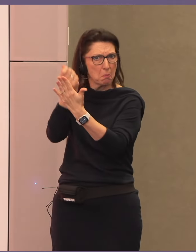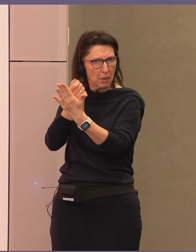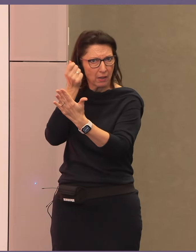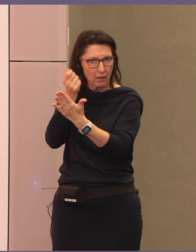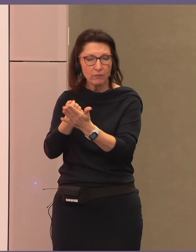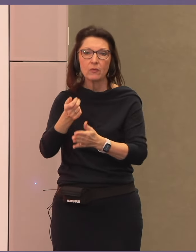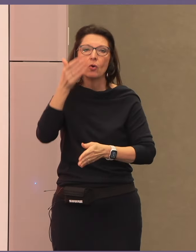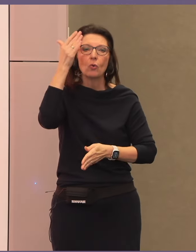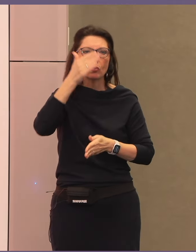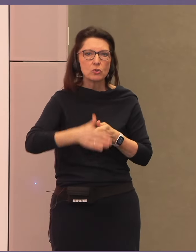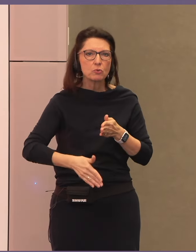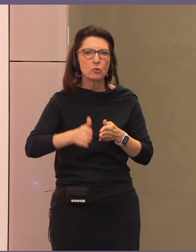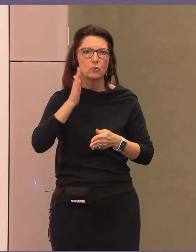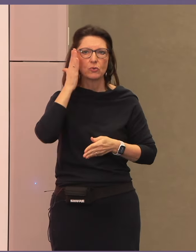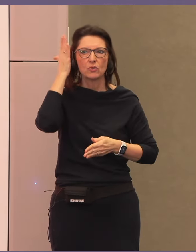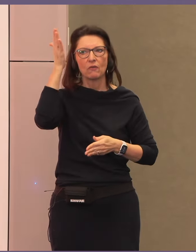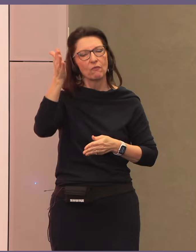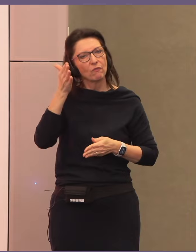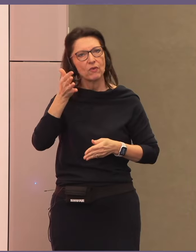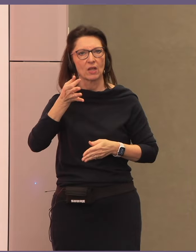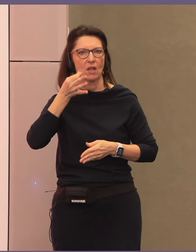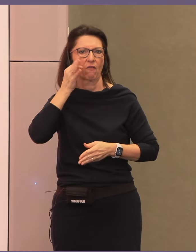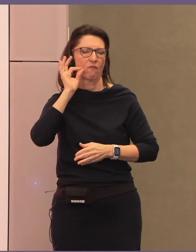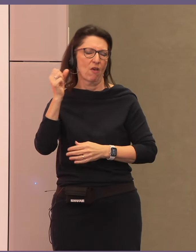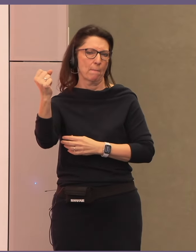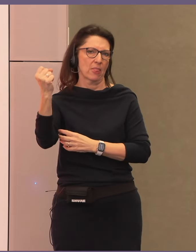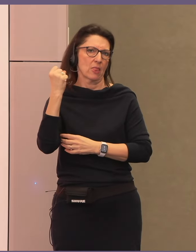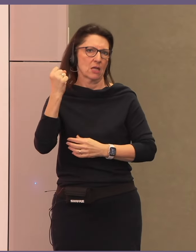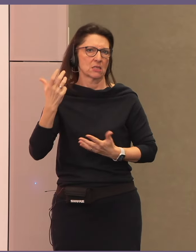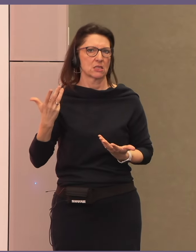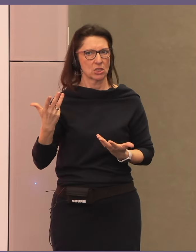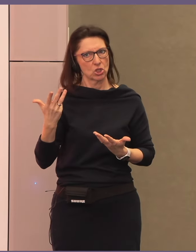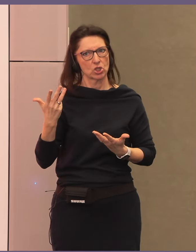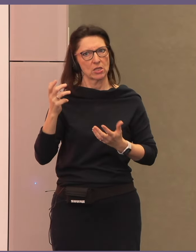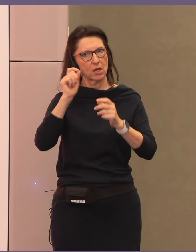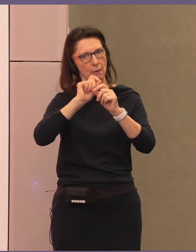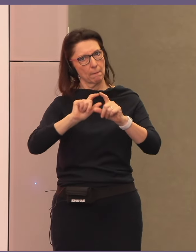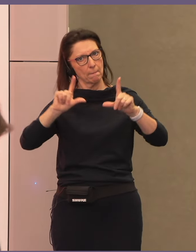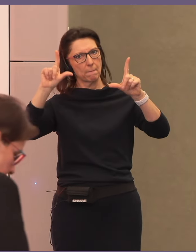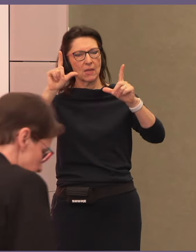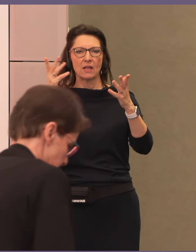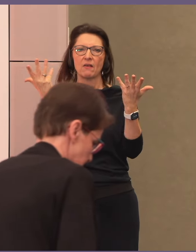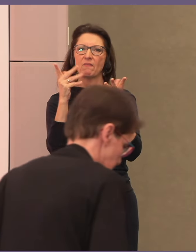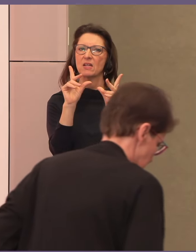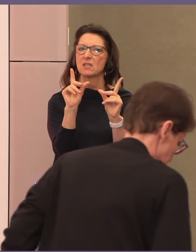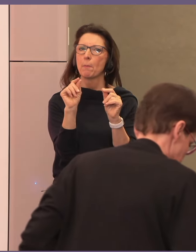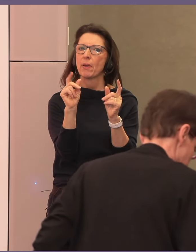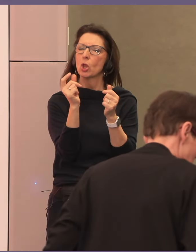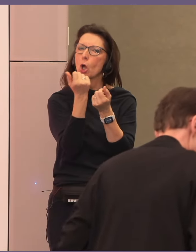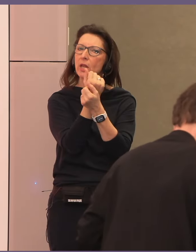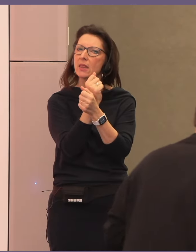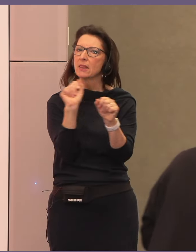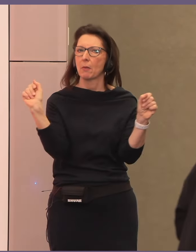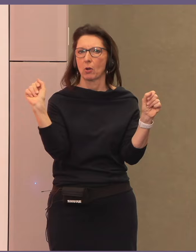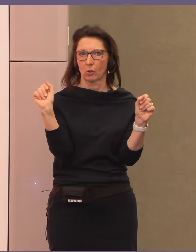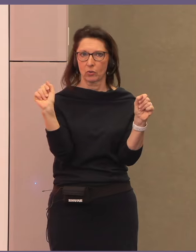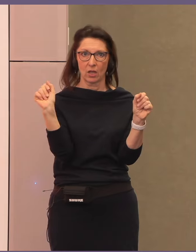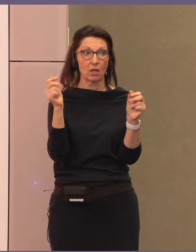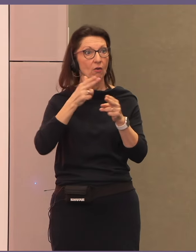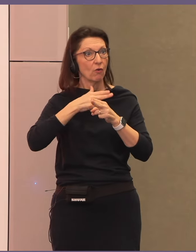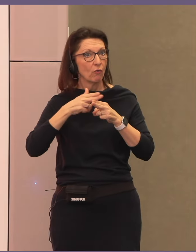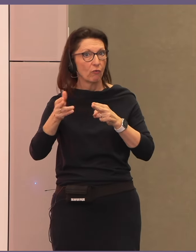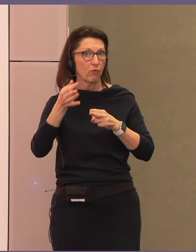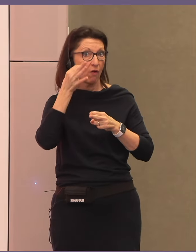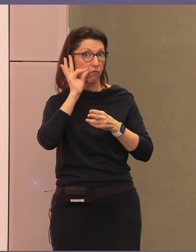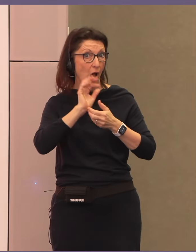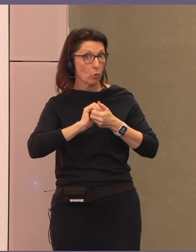feministisches Verständnis von Demokratie als fürsorgliche Praxis und Frauensolidarität als